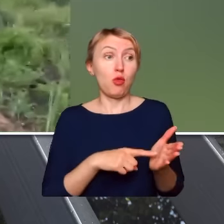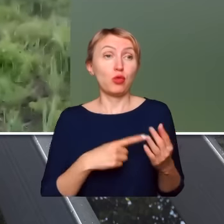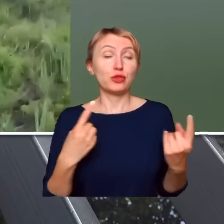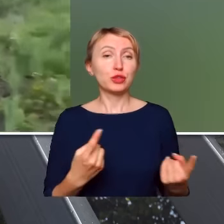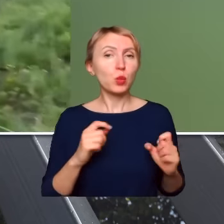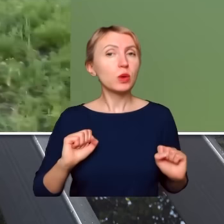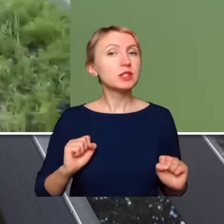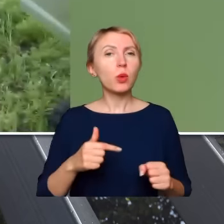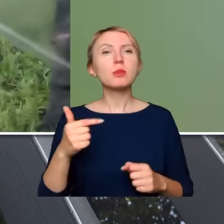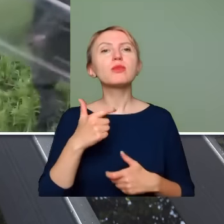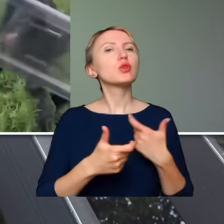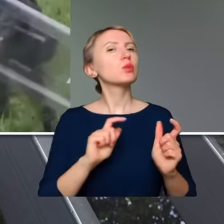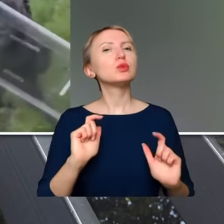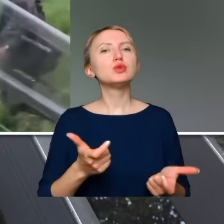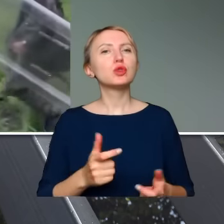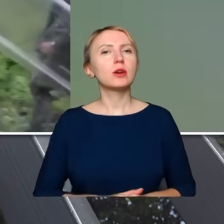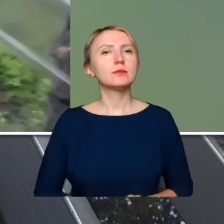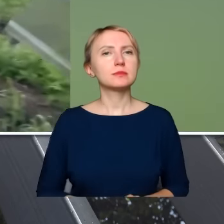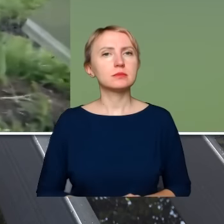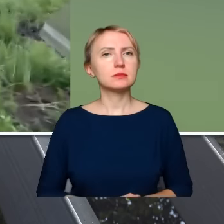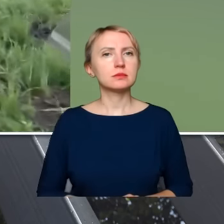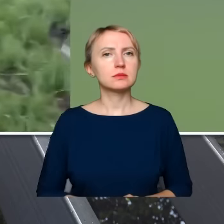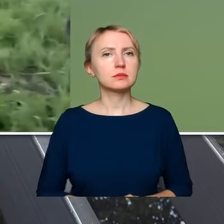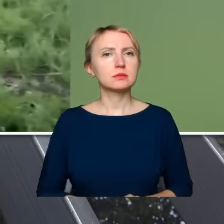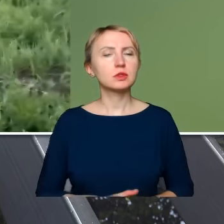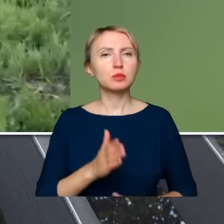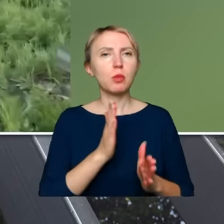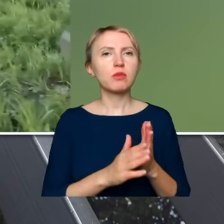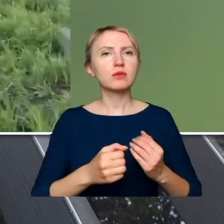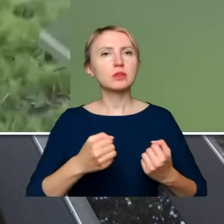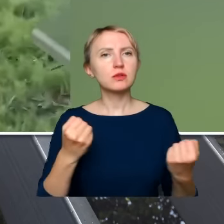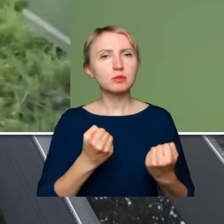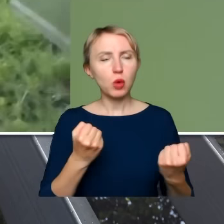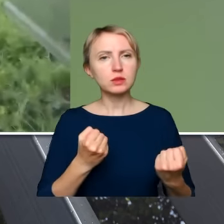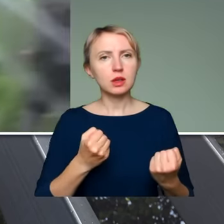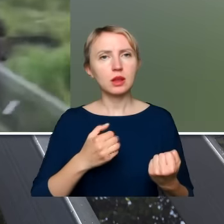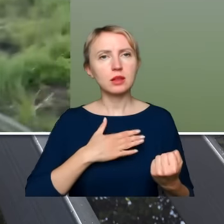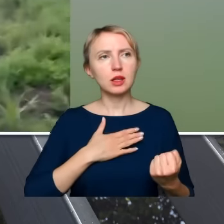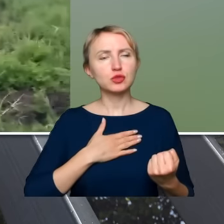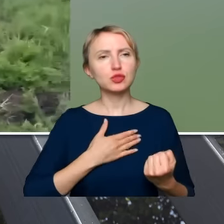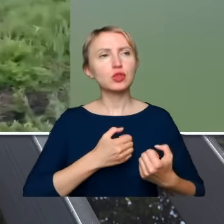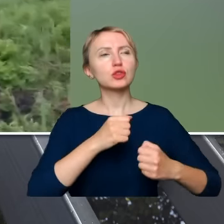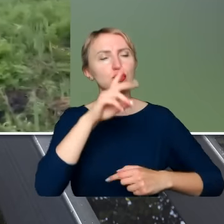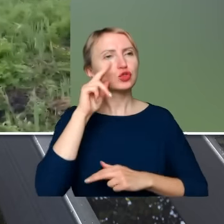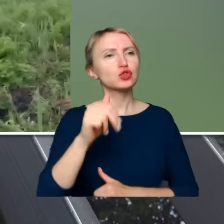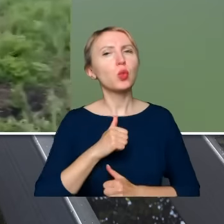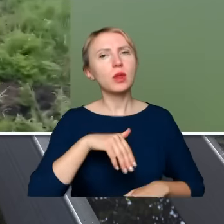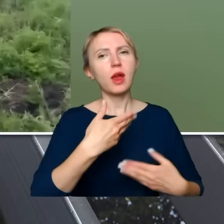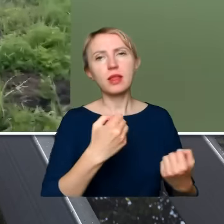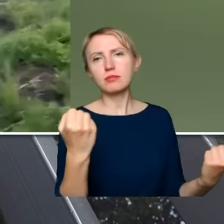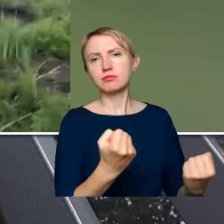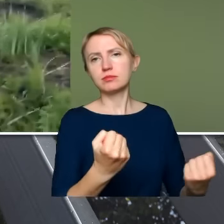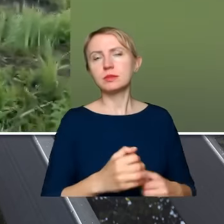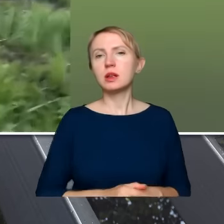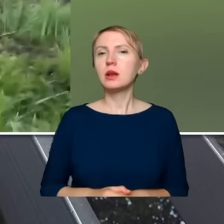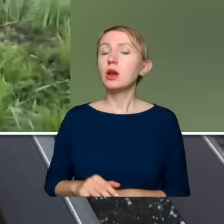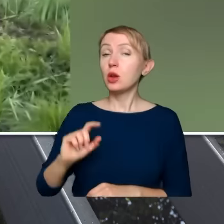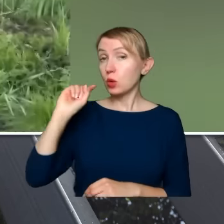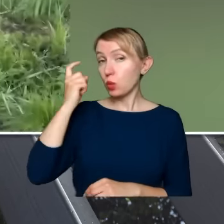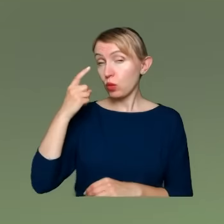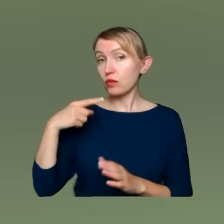czynności, żeby no, po prostu wzmocnić naszych obrońców, naszych żołnierzy? Przede wszystkim, proszę państwa,